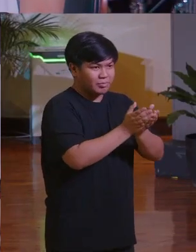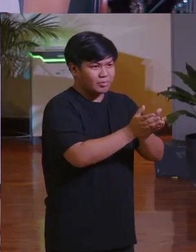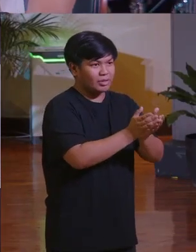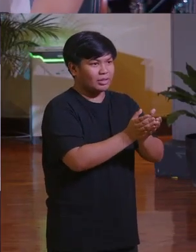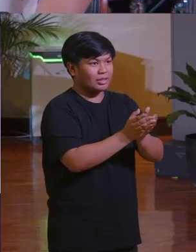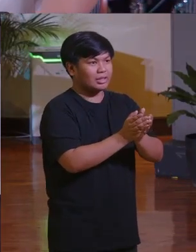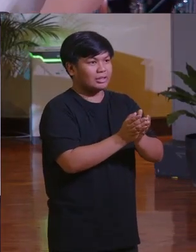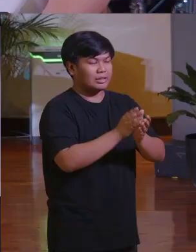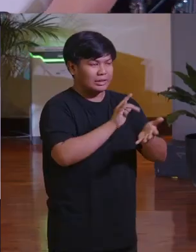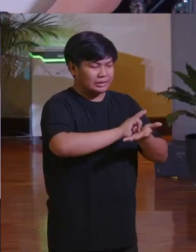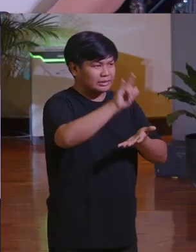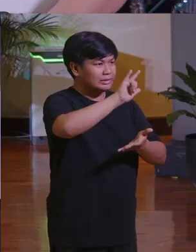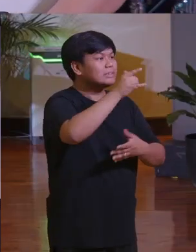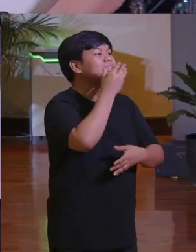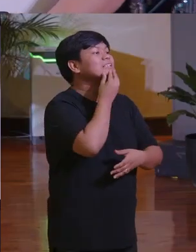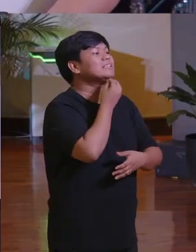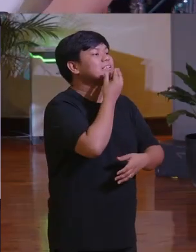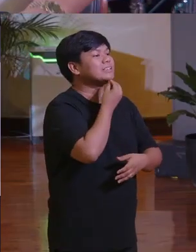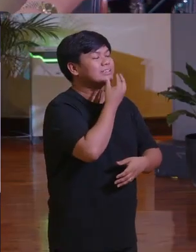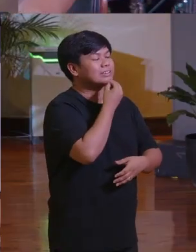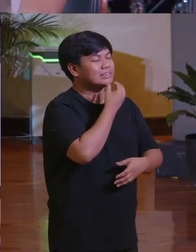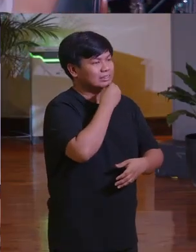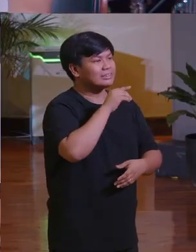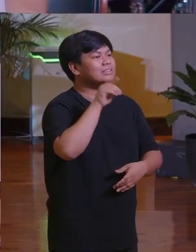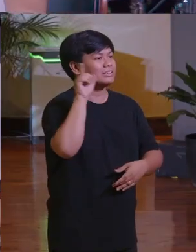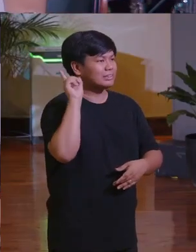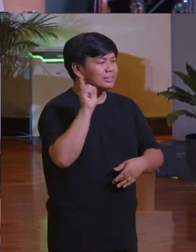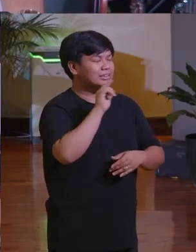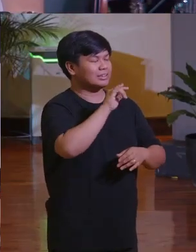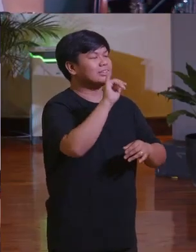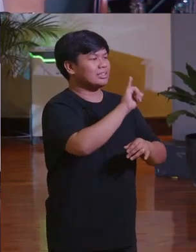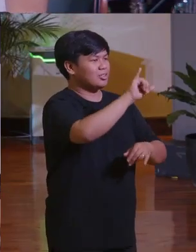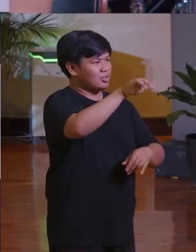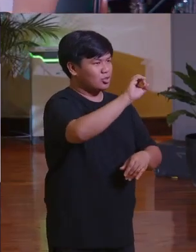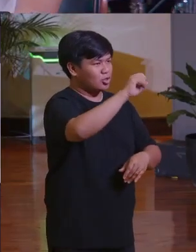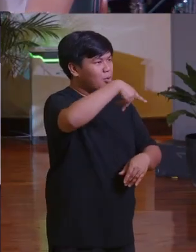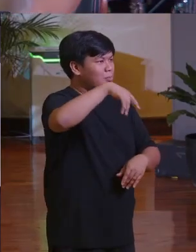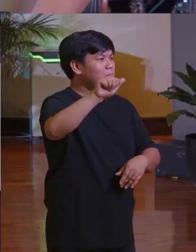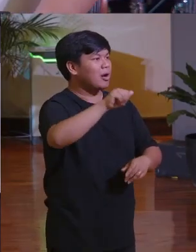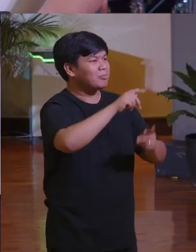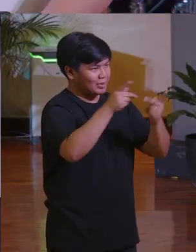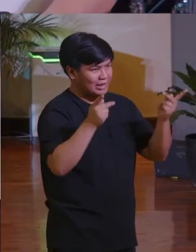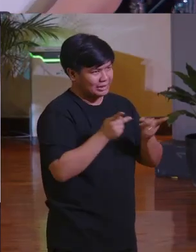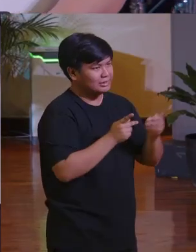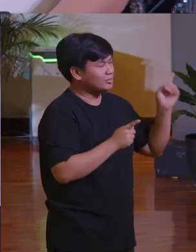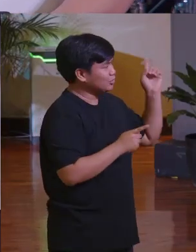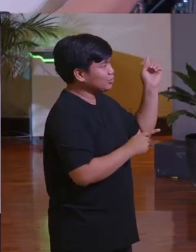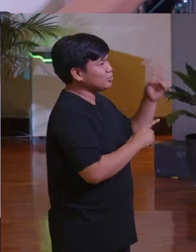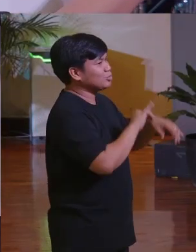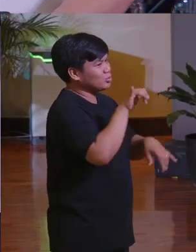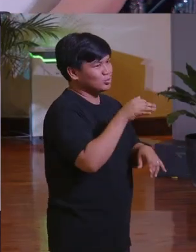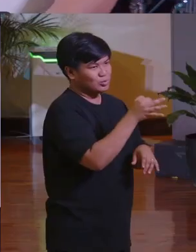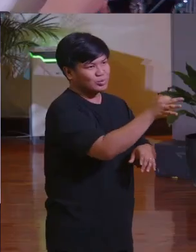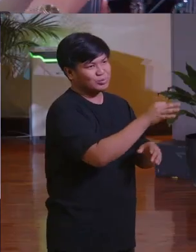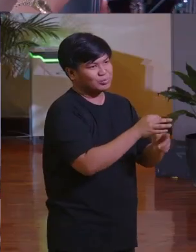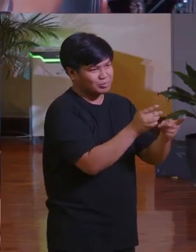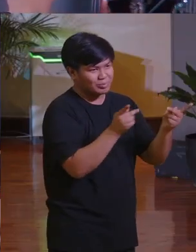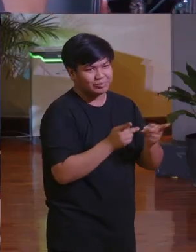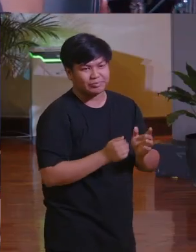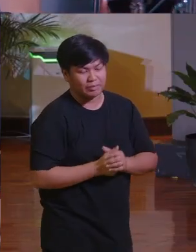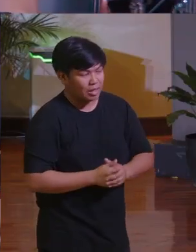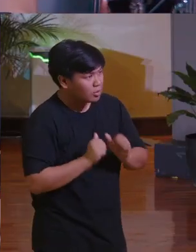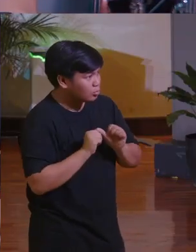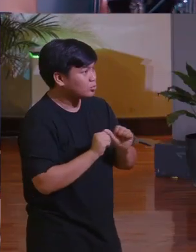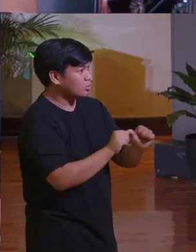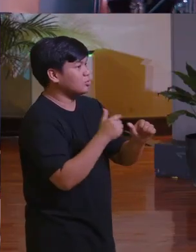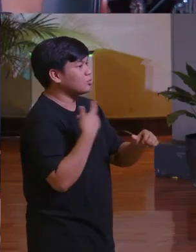international airport ng Israel ay nasa Jaffa. Sa Jaffa International Airport. So hanggang ngayon po